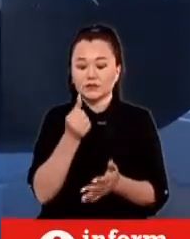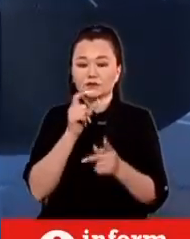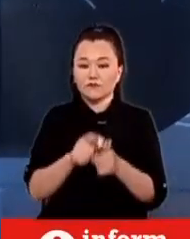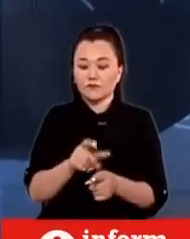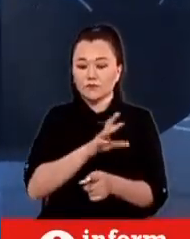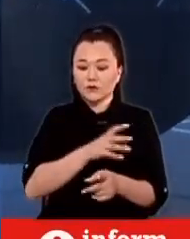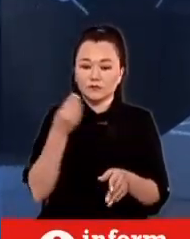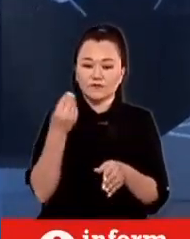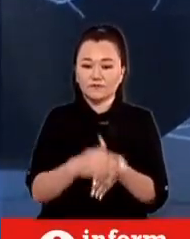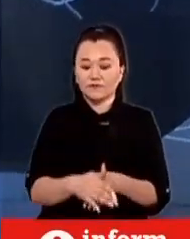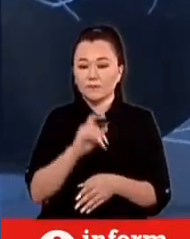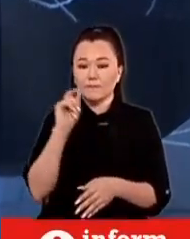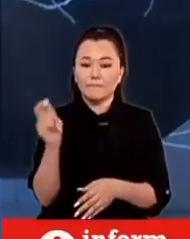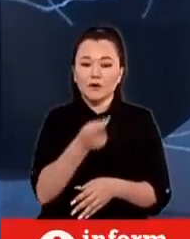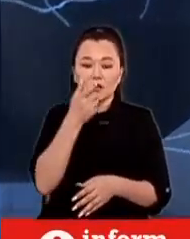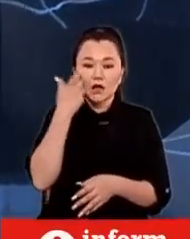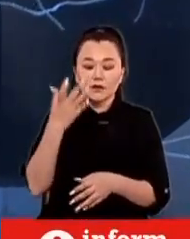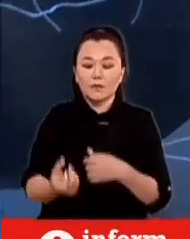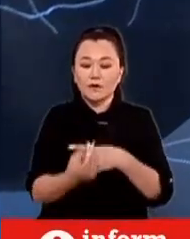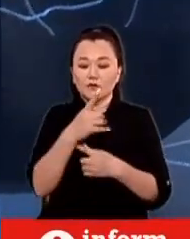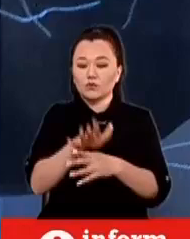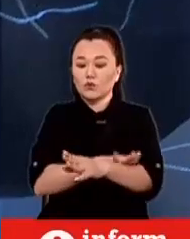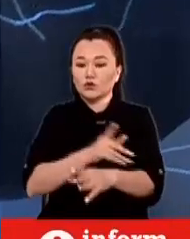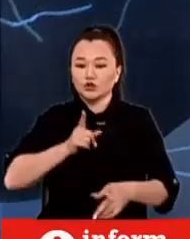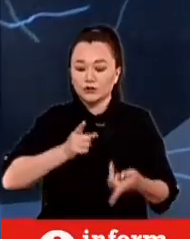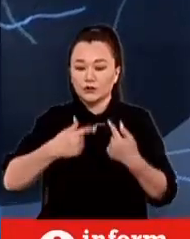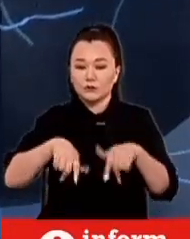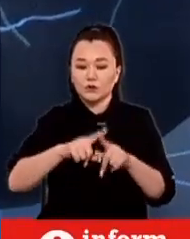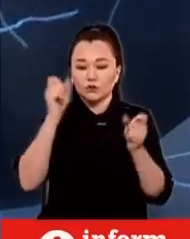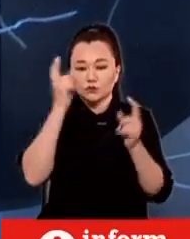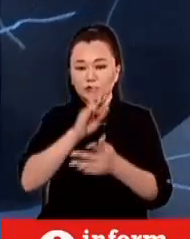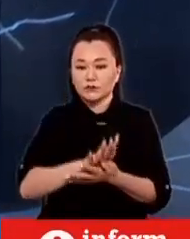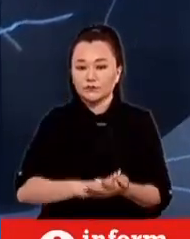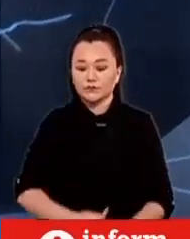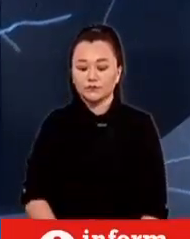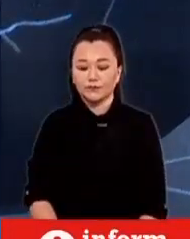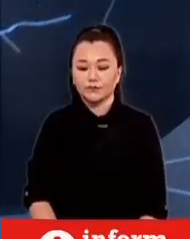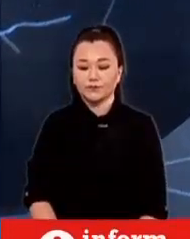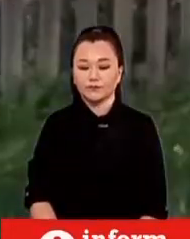было выделено мало. Когда появится долгожданный объект, узнавала наш корреспондент.